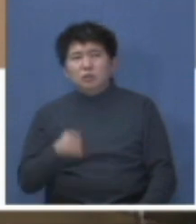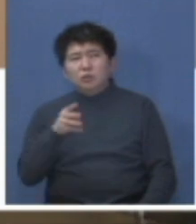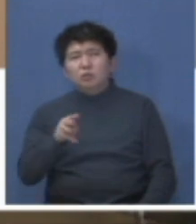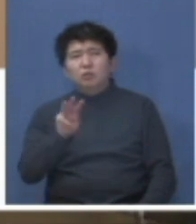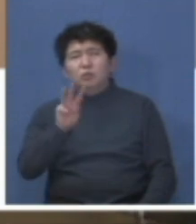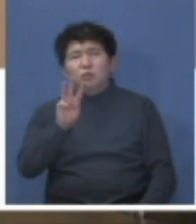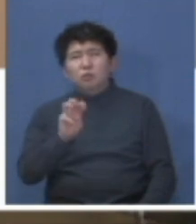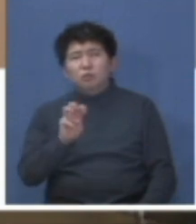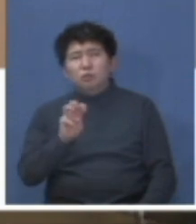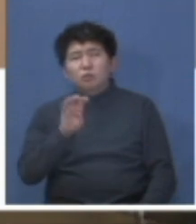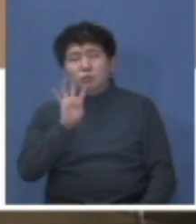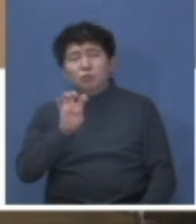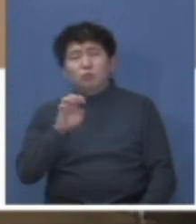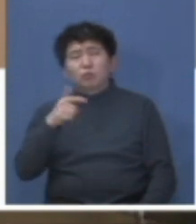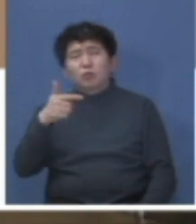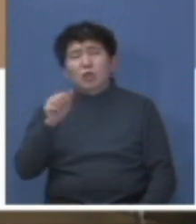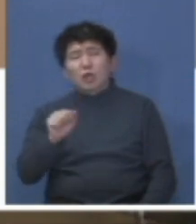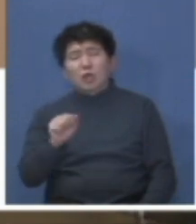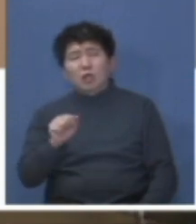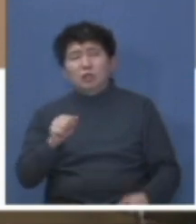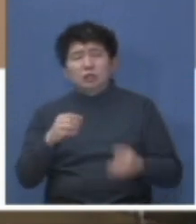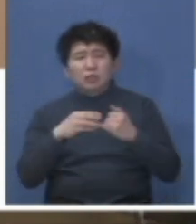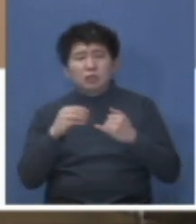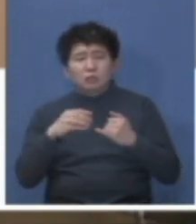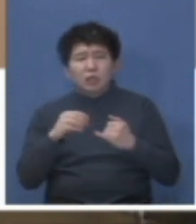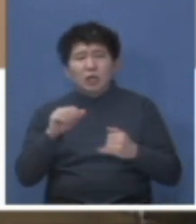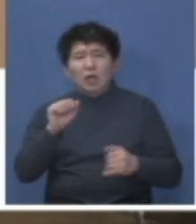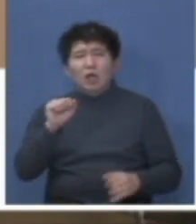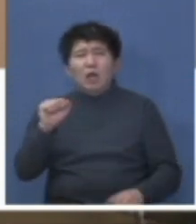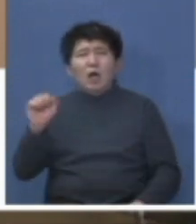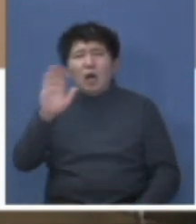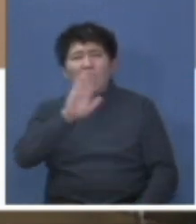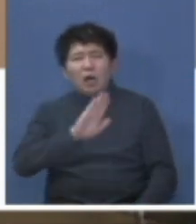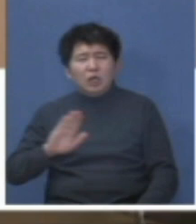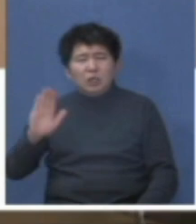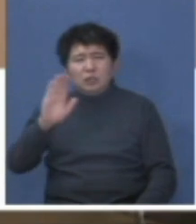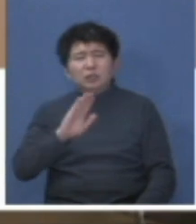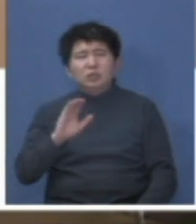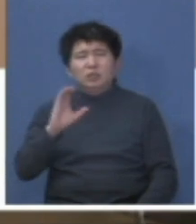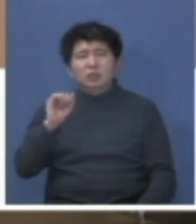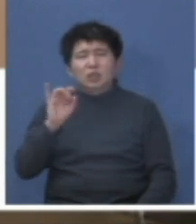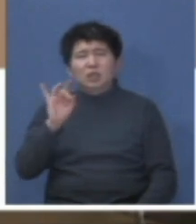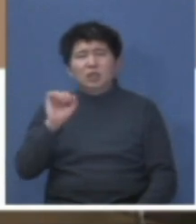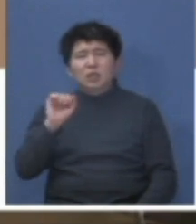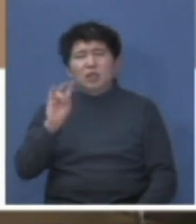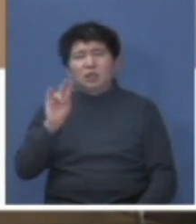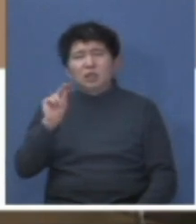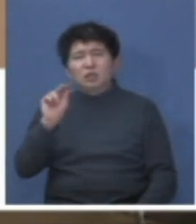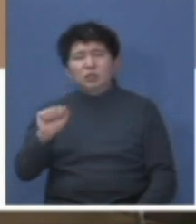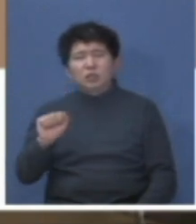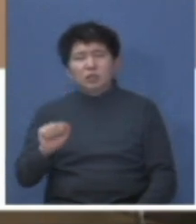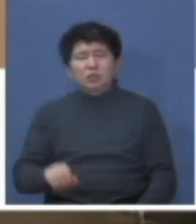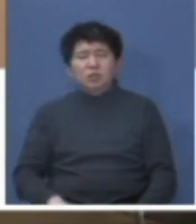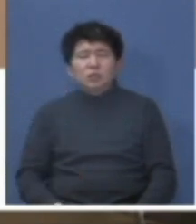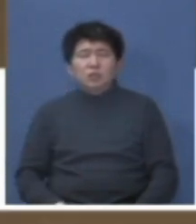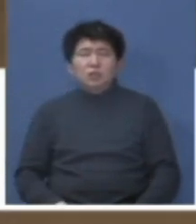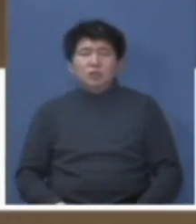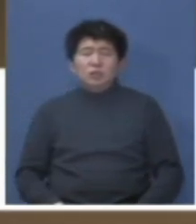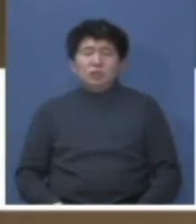3400 гектар жерде азиялық шегіртке дейміз, Күршім ауданы мен Самар аудандарында